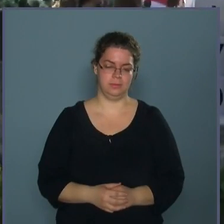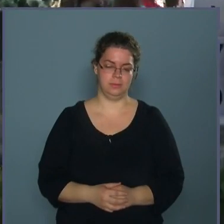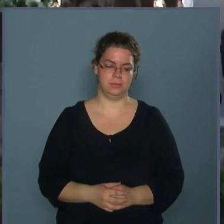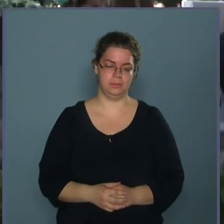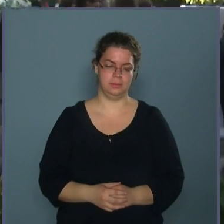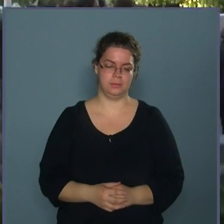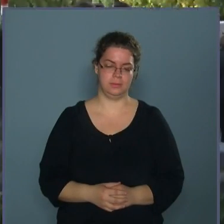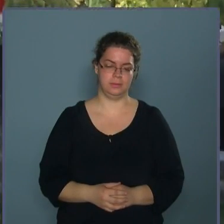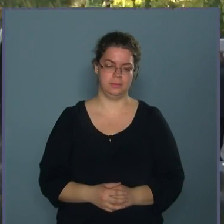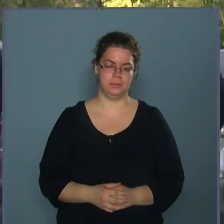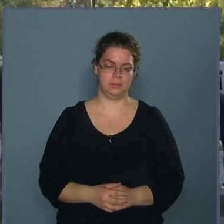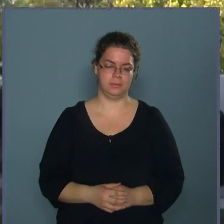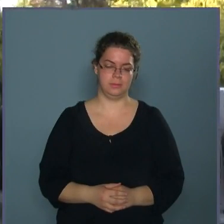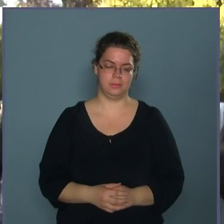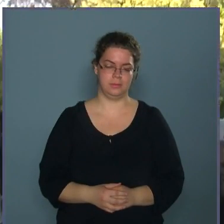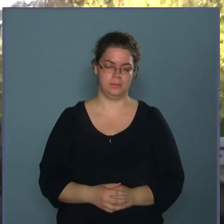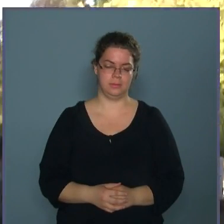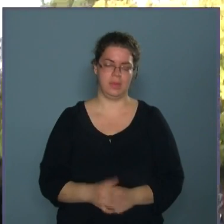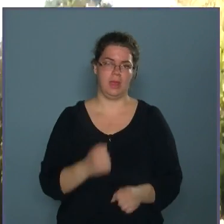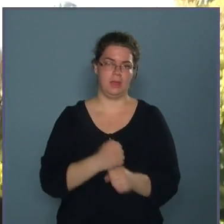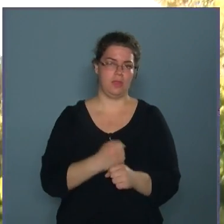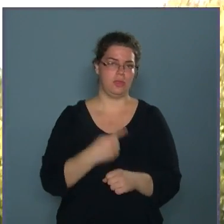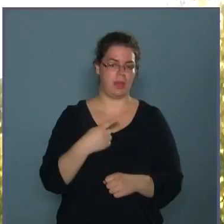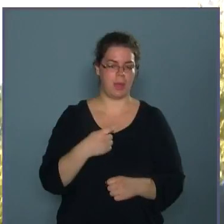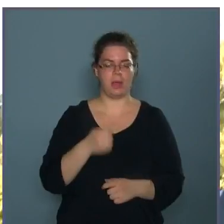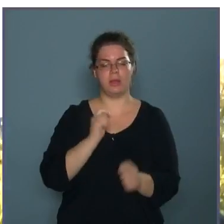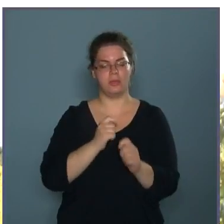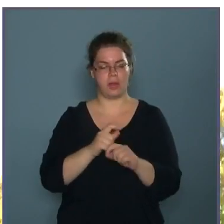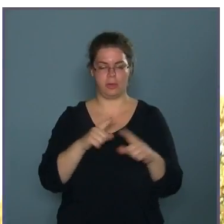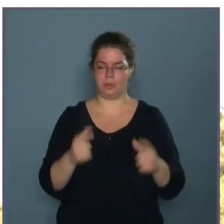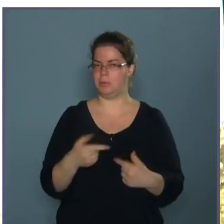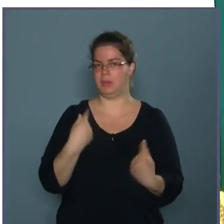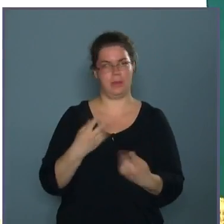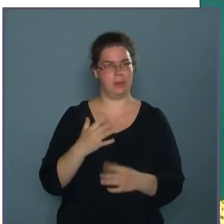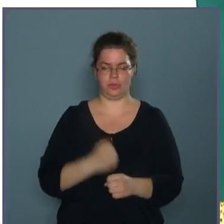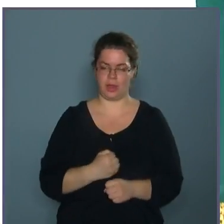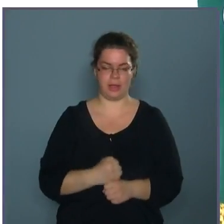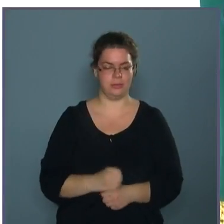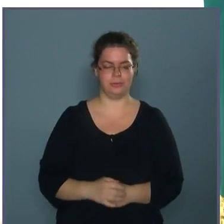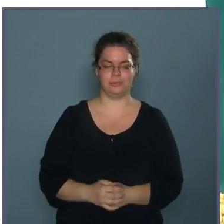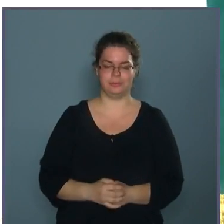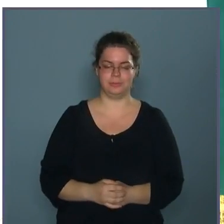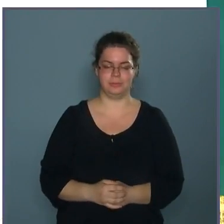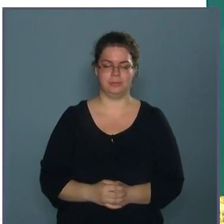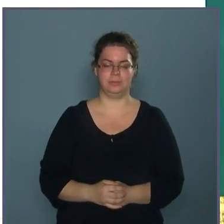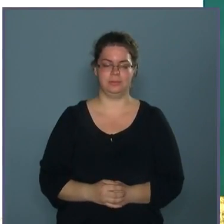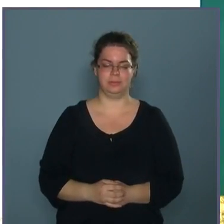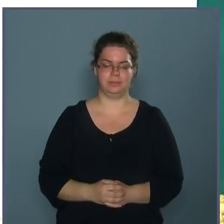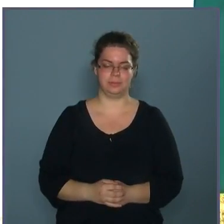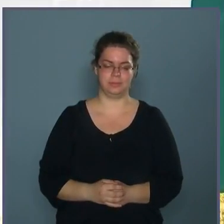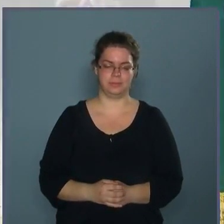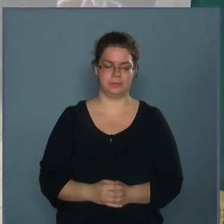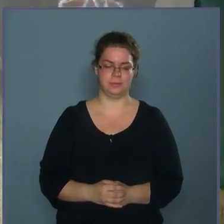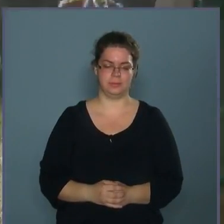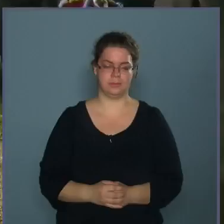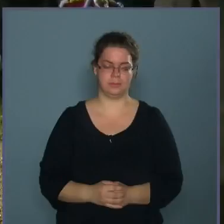a kézbe. Ne csinálj magadnak faragott képet! Mi nem csináltuk, de csináltak mások, ám jöttek az ifjú